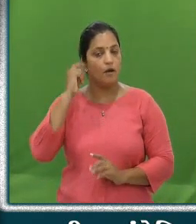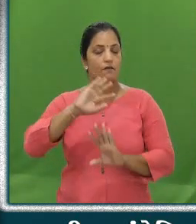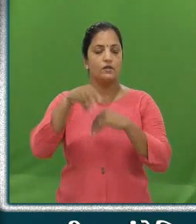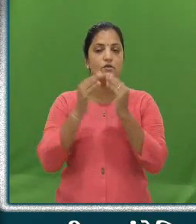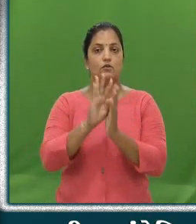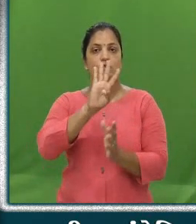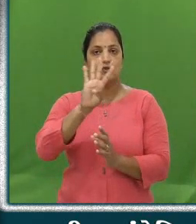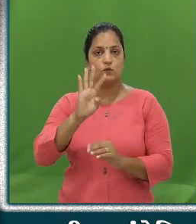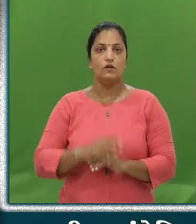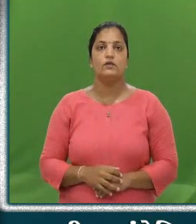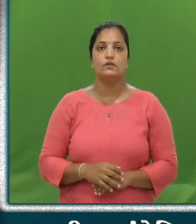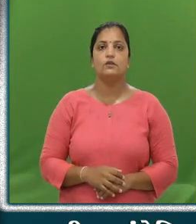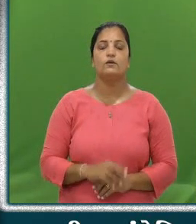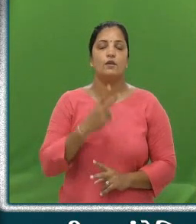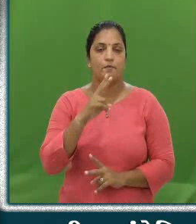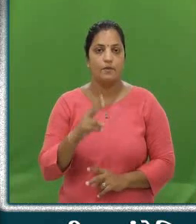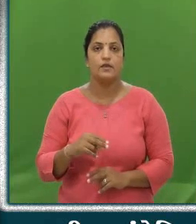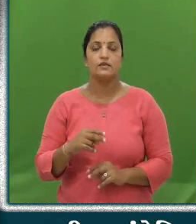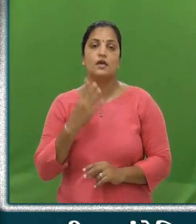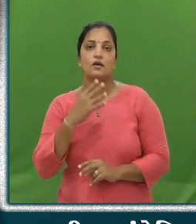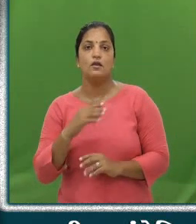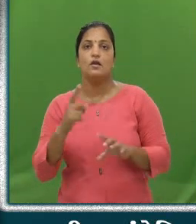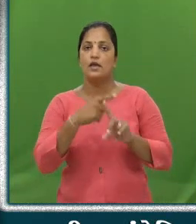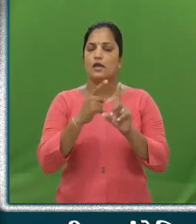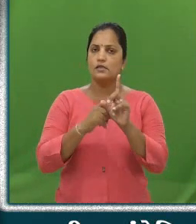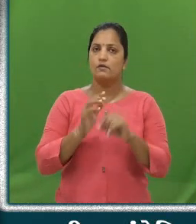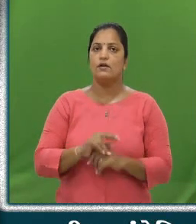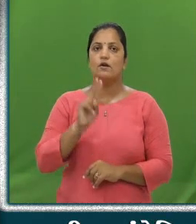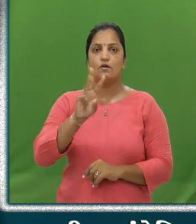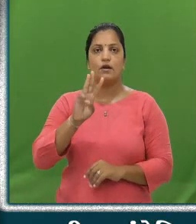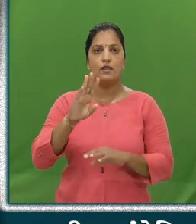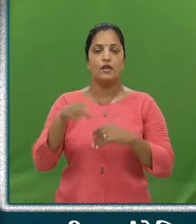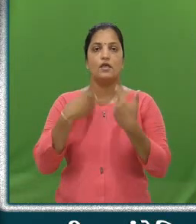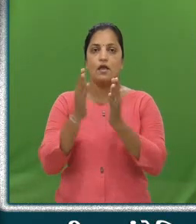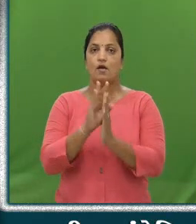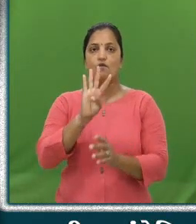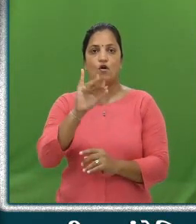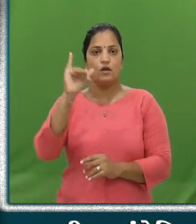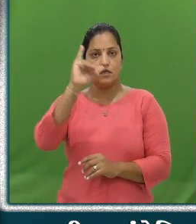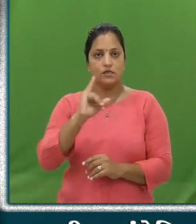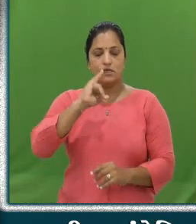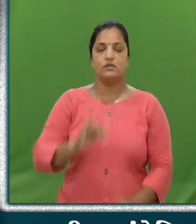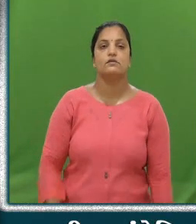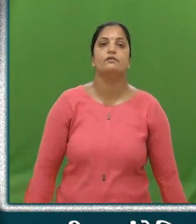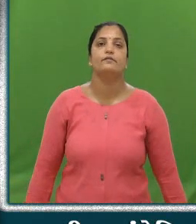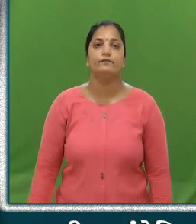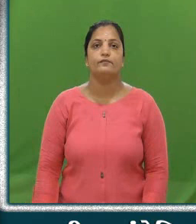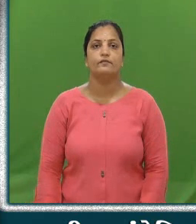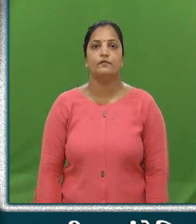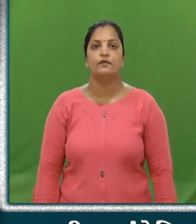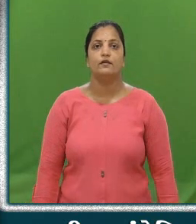છે અને જ્યારે લિંગી રંગસૂત્રો ની વાત આવે તો 23 જોડ અથવા તો કેટલા